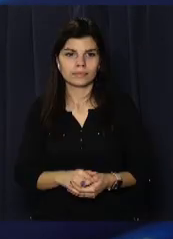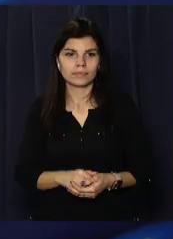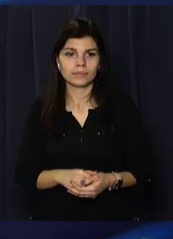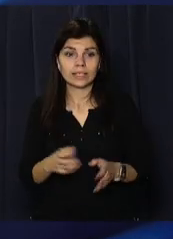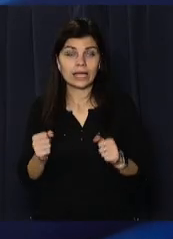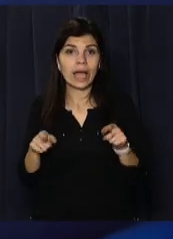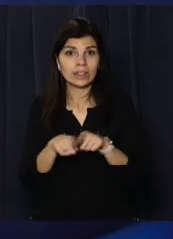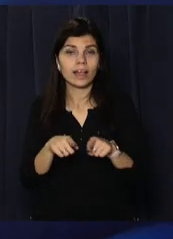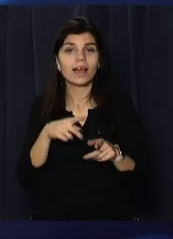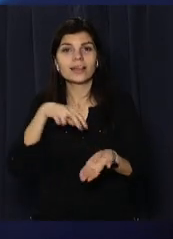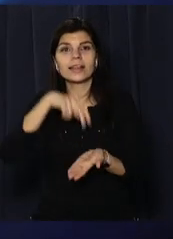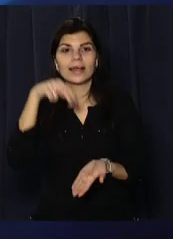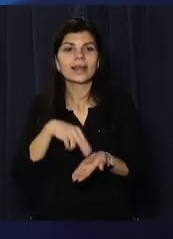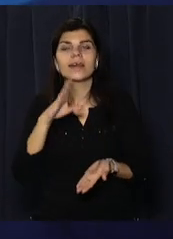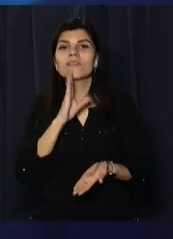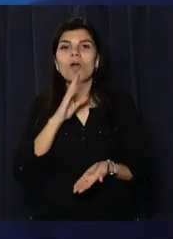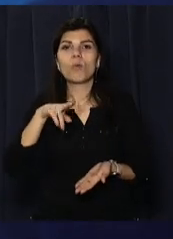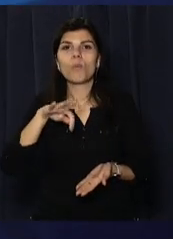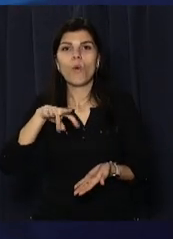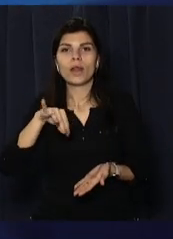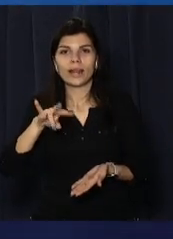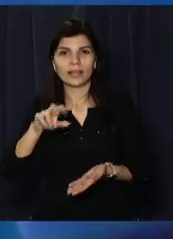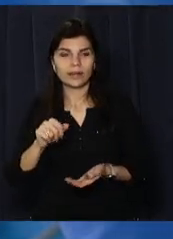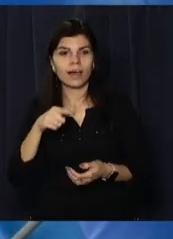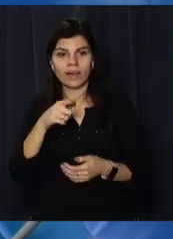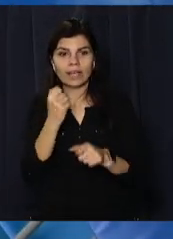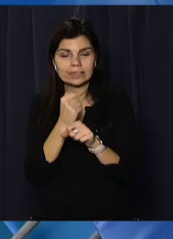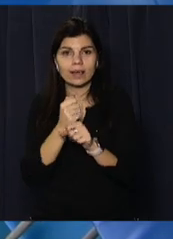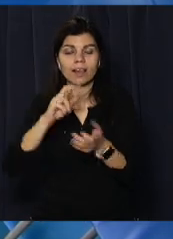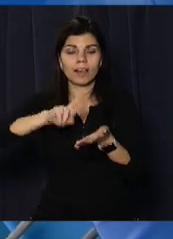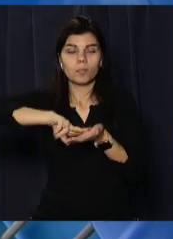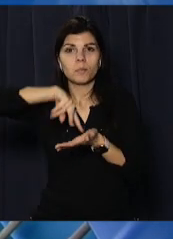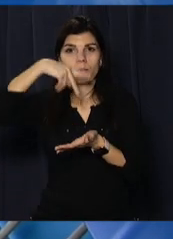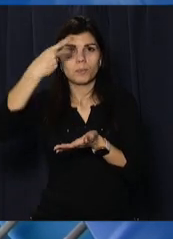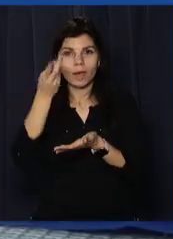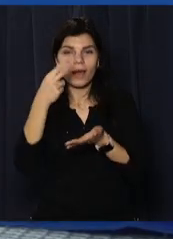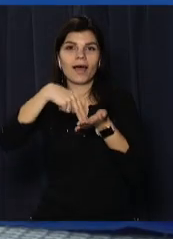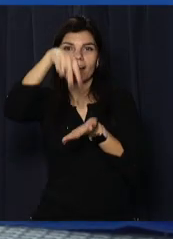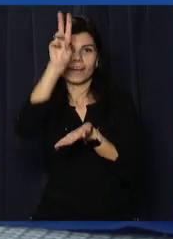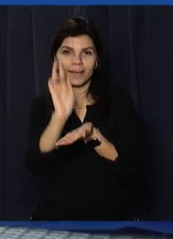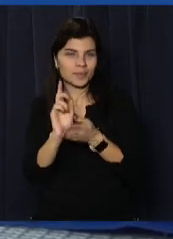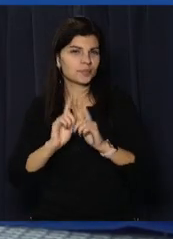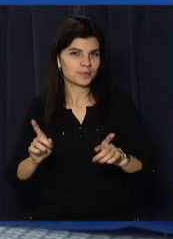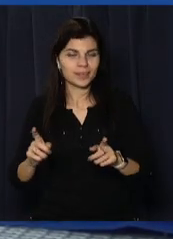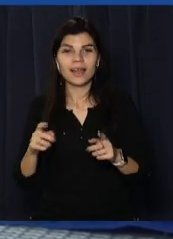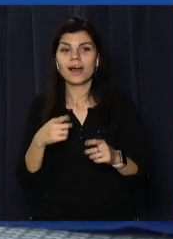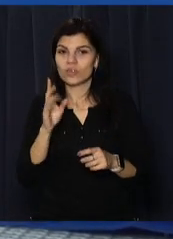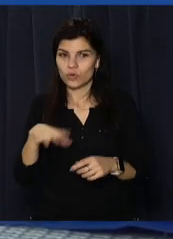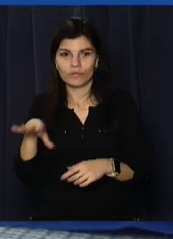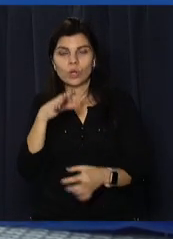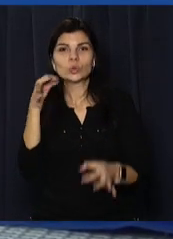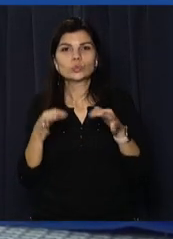А так видовищно стрибає Поліна Деркач. Ефектний каскад сальто і піруетів у повітрі також не залишився поза